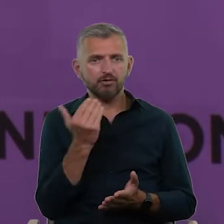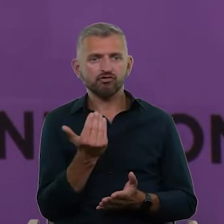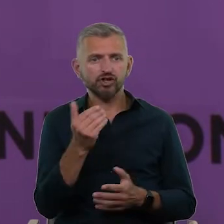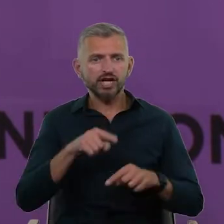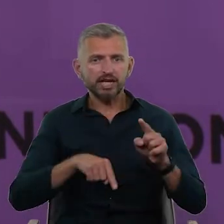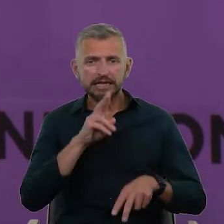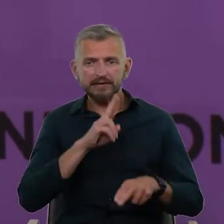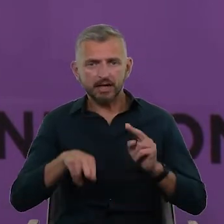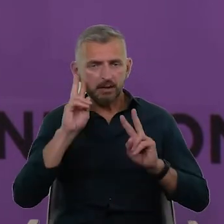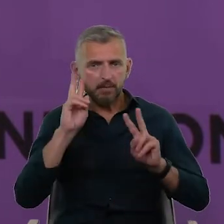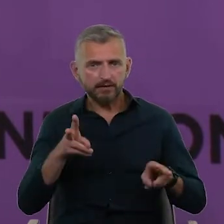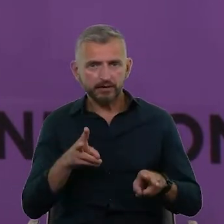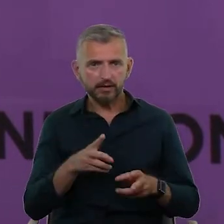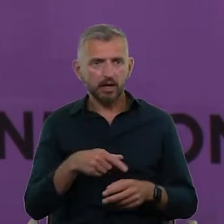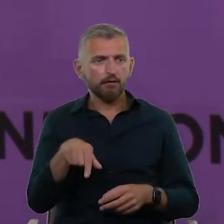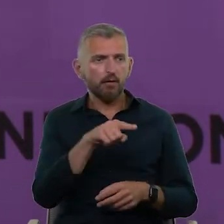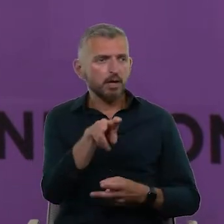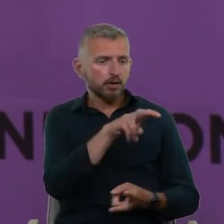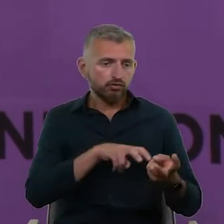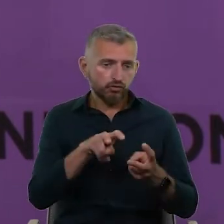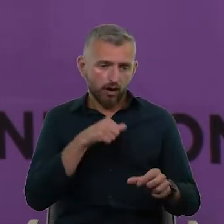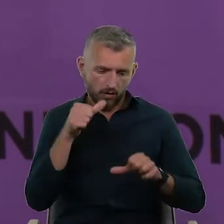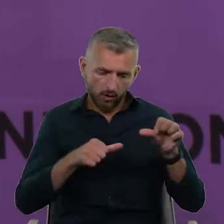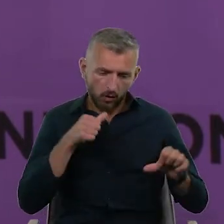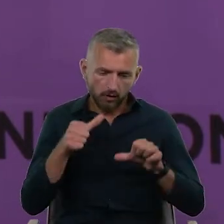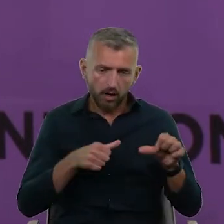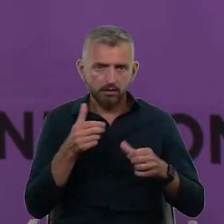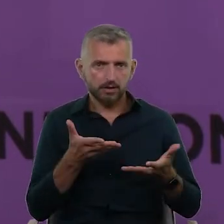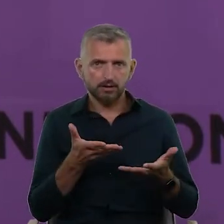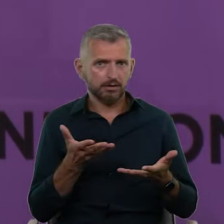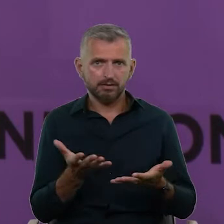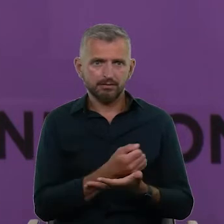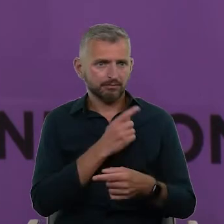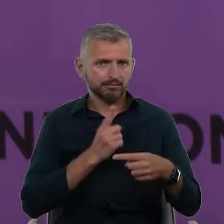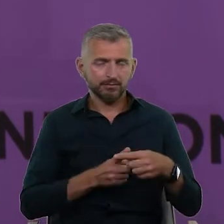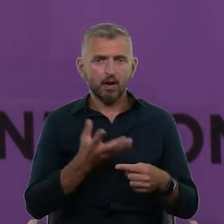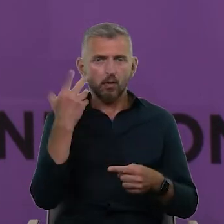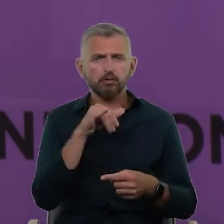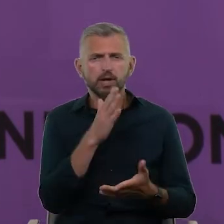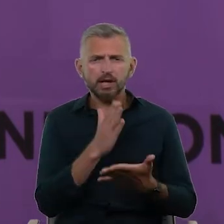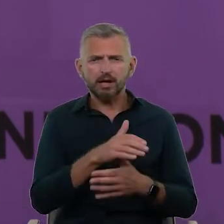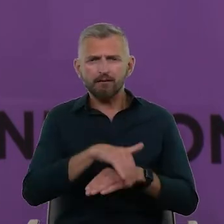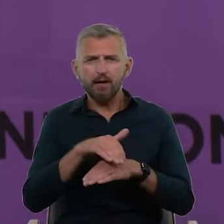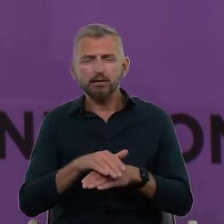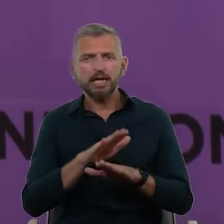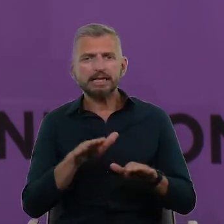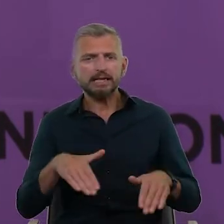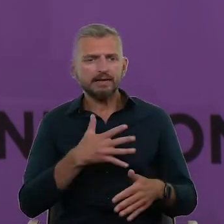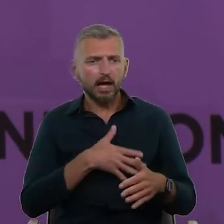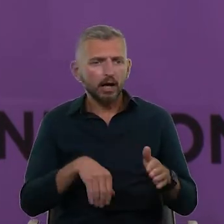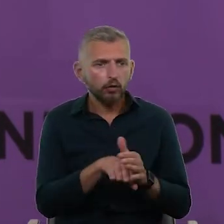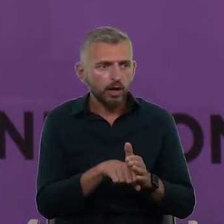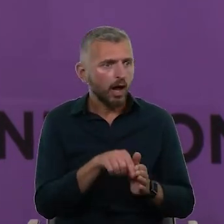рідні зникли безвісти, і вони їх шукають руками. І розуміють, навіть коли в них є свідчення, що вони, їхні там діти загинули, а вони цього